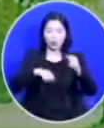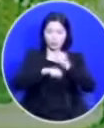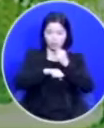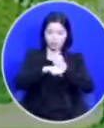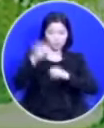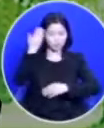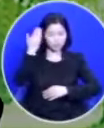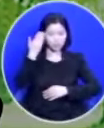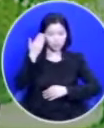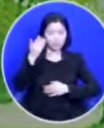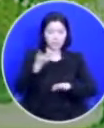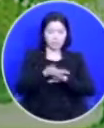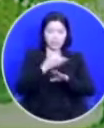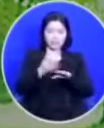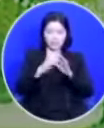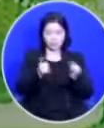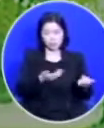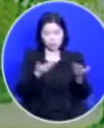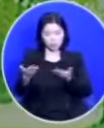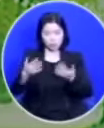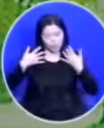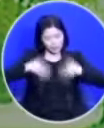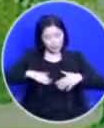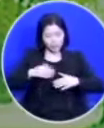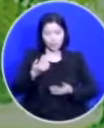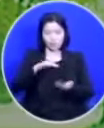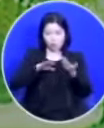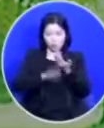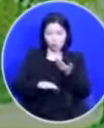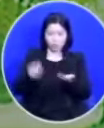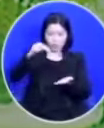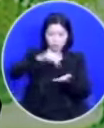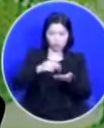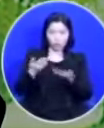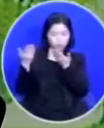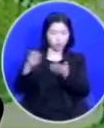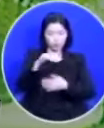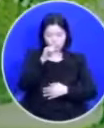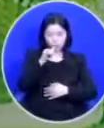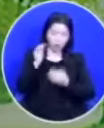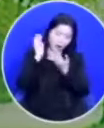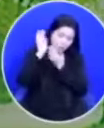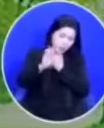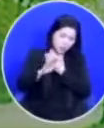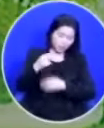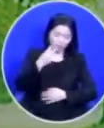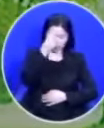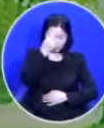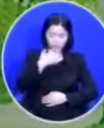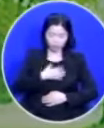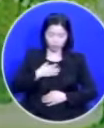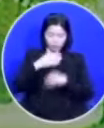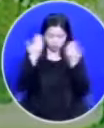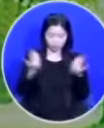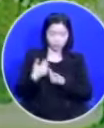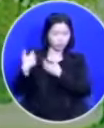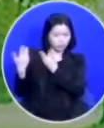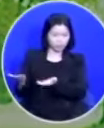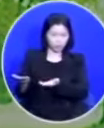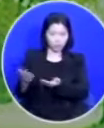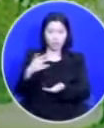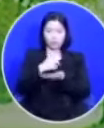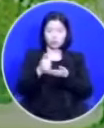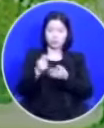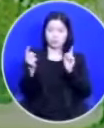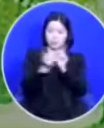연약한 직장 후배들 세워 주고 있습니다 미래에 대한 근심 걱정 모두 내려 놓았습니다 주님 만나고